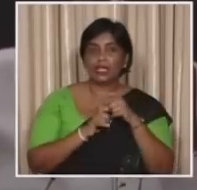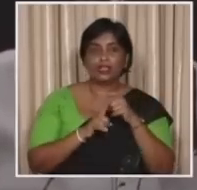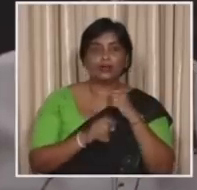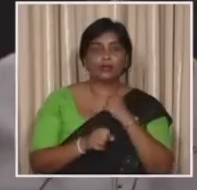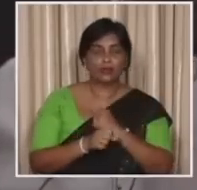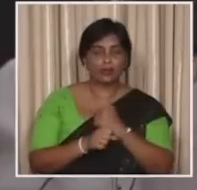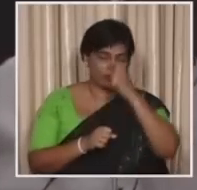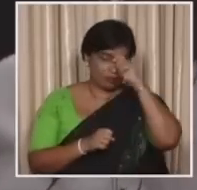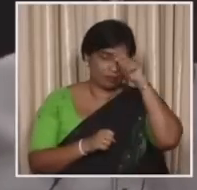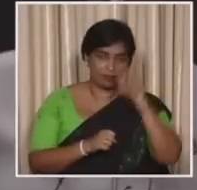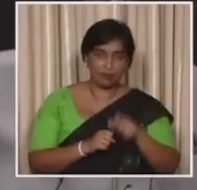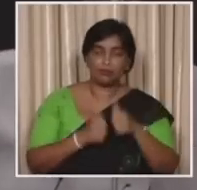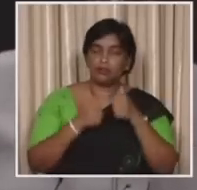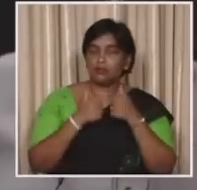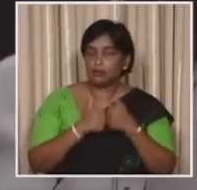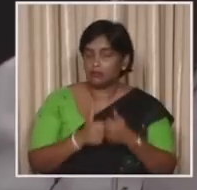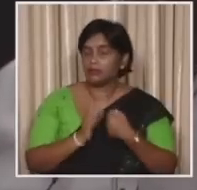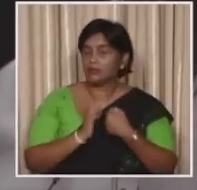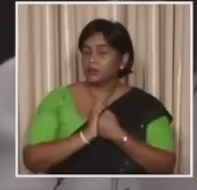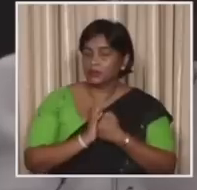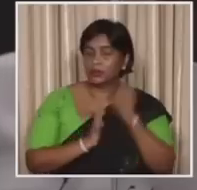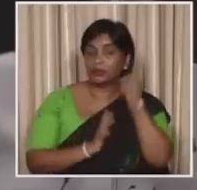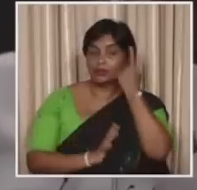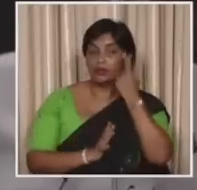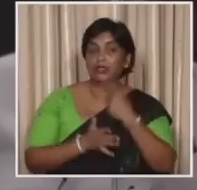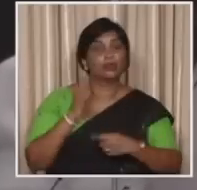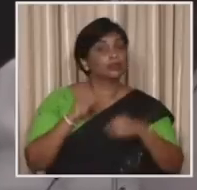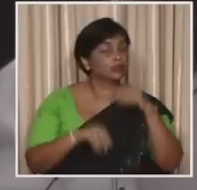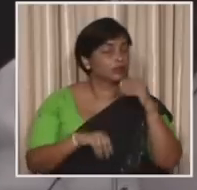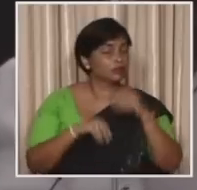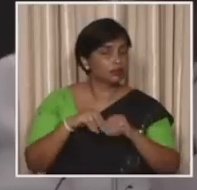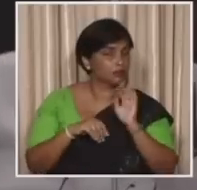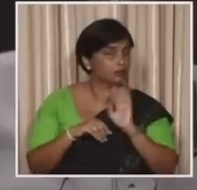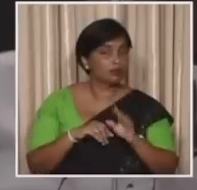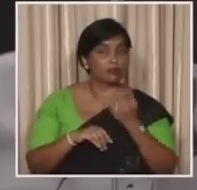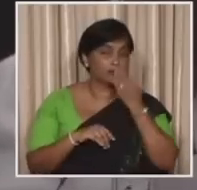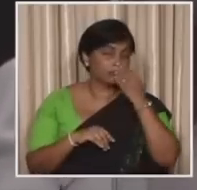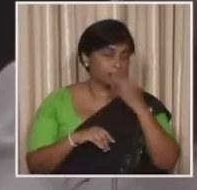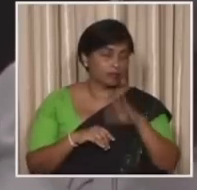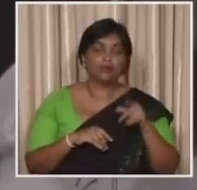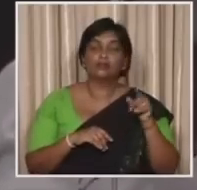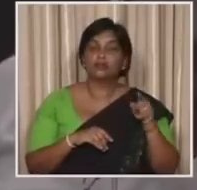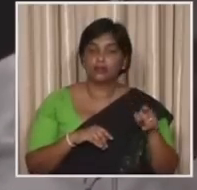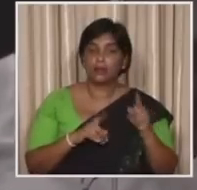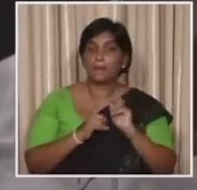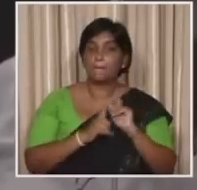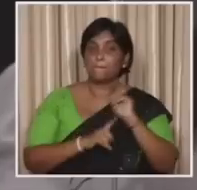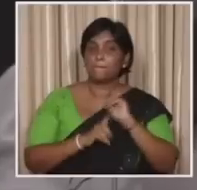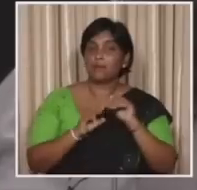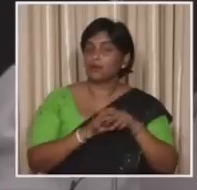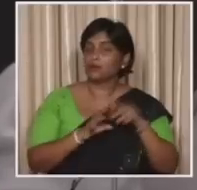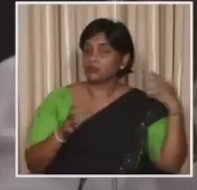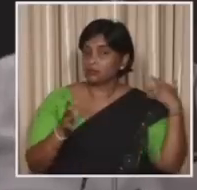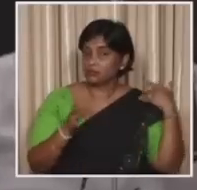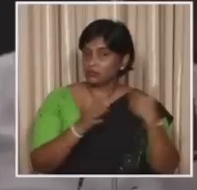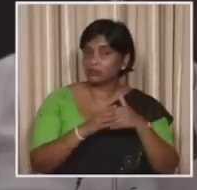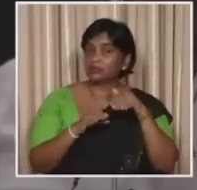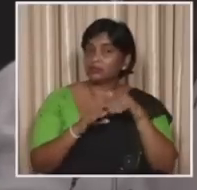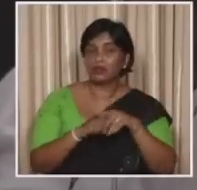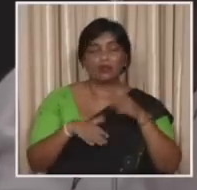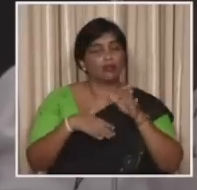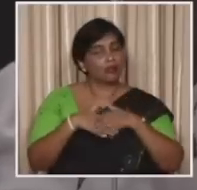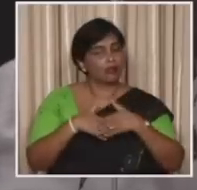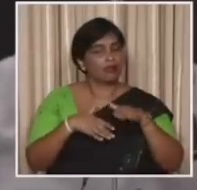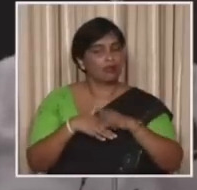මැතිතුමා ආ ඉතාම කෘතහස්ත දේශපාලඥ විතරක් නෙවෙයි පරිණත භාවයක් තිනෝ පාර්ලිමේන්තුවේ දීර්ඝ කාලයක් ඉඳලා